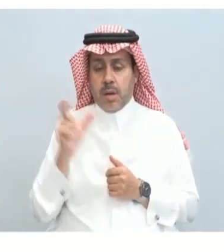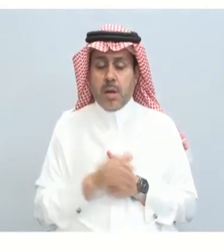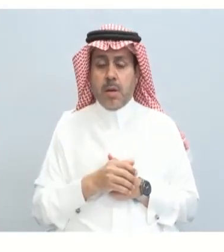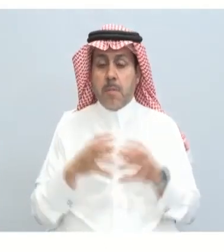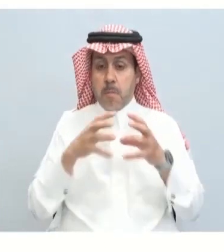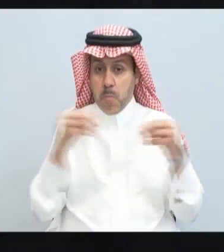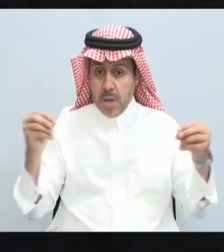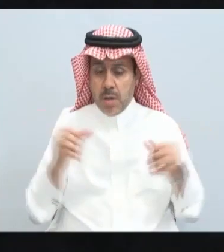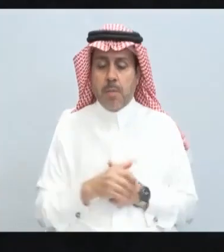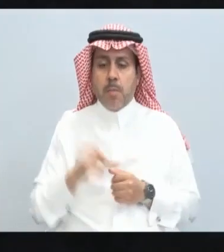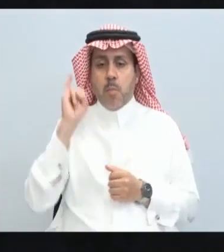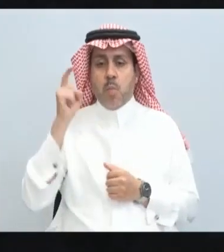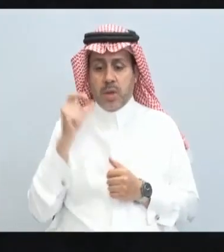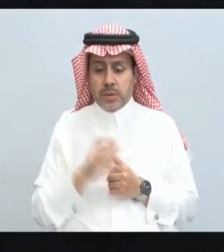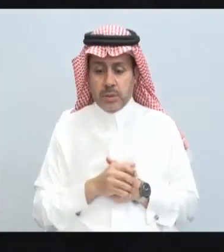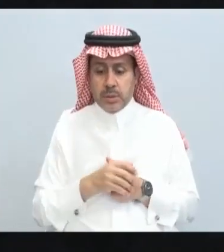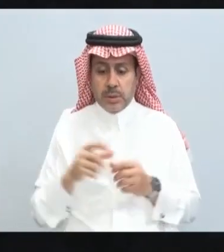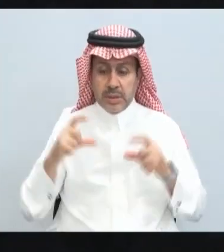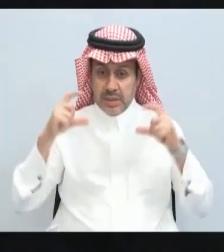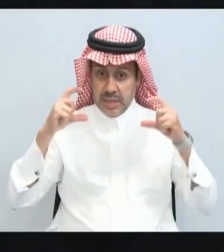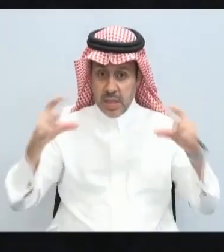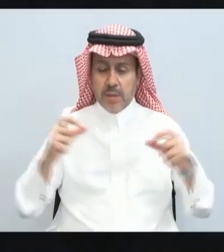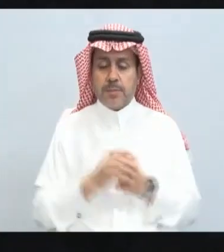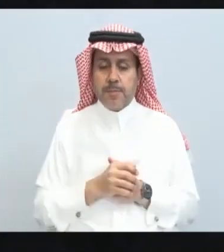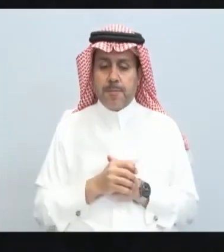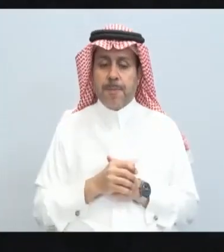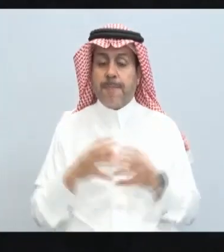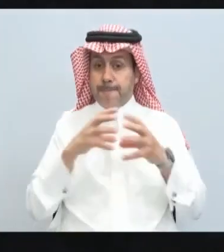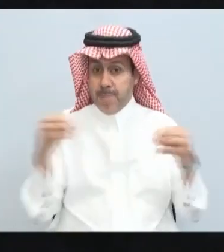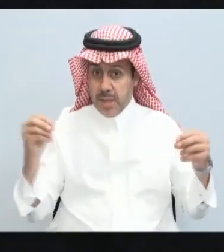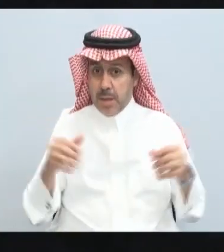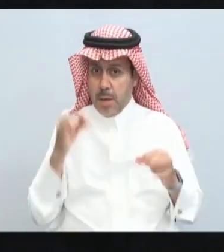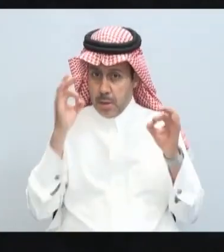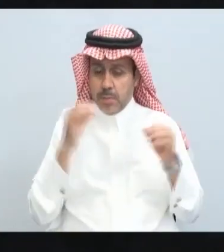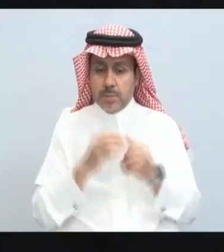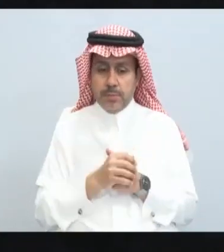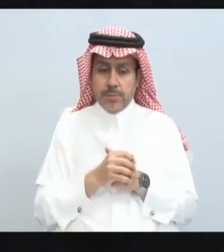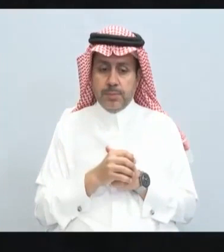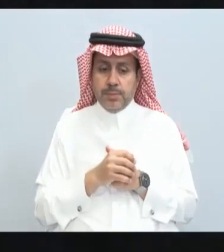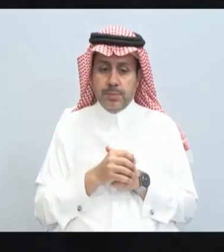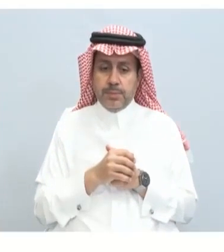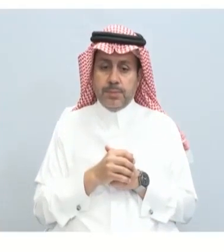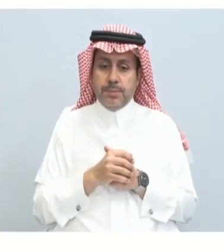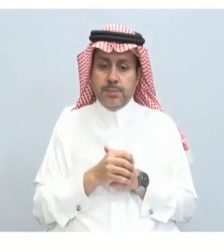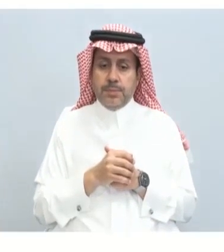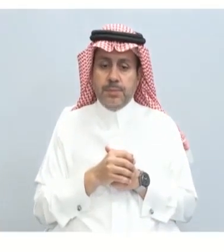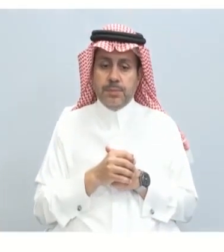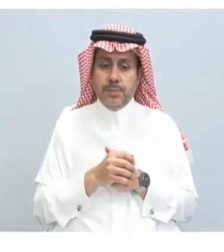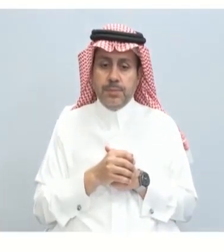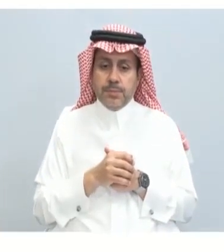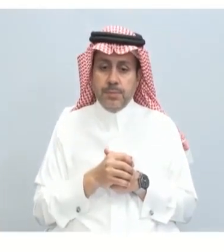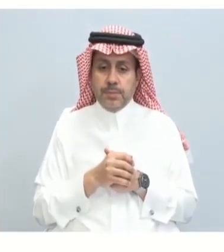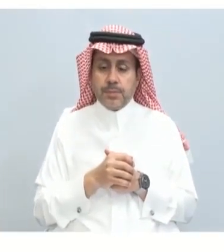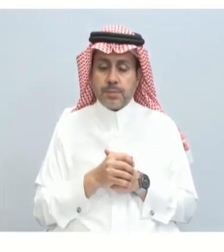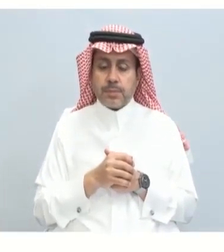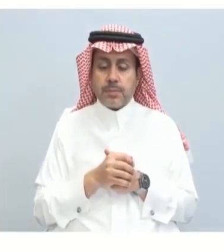بمعنى شيء يدل على ان هذا المعنى هو ليس المعنى الحقيقي طبعا لان عباره عن استعمال الكلمه في غير